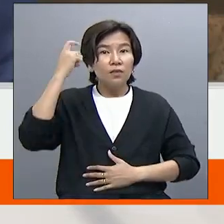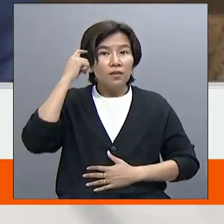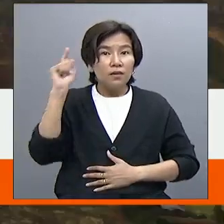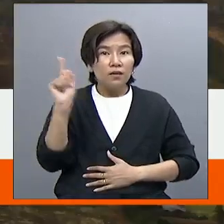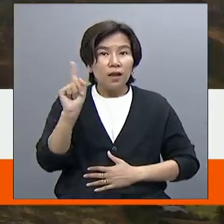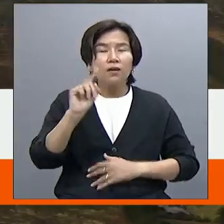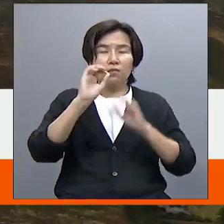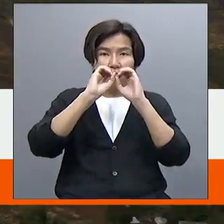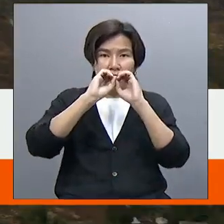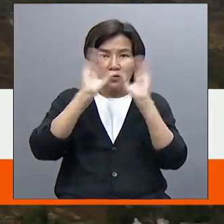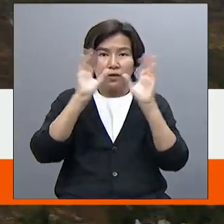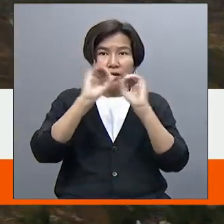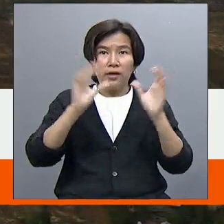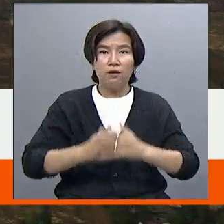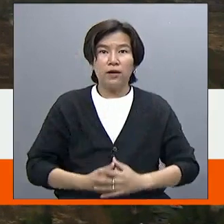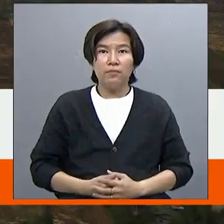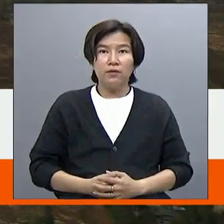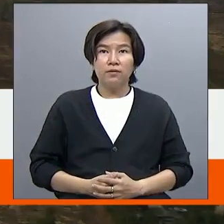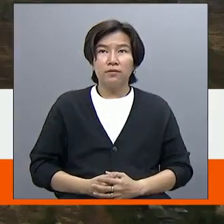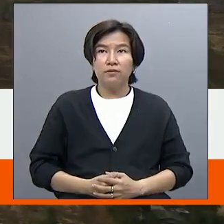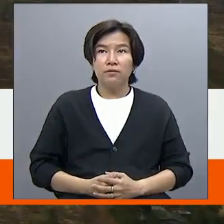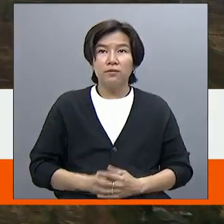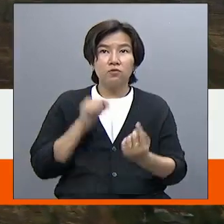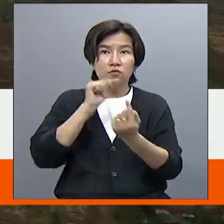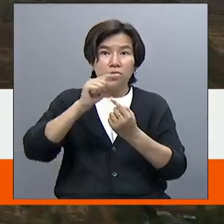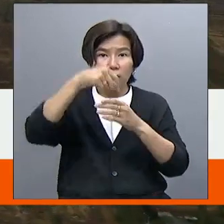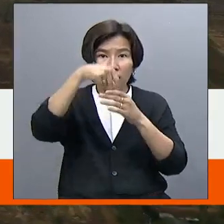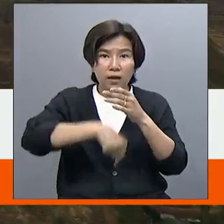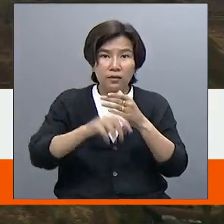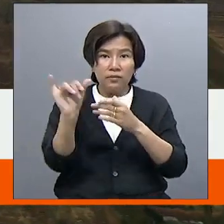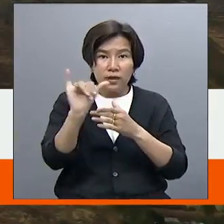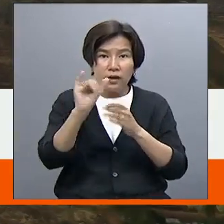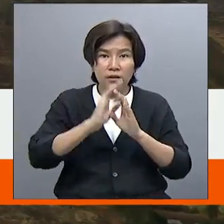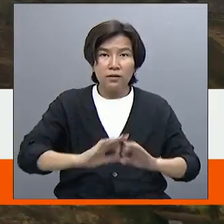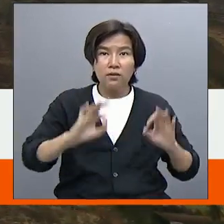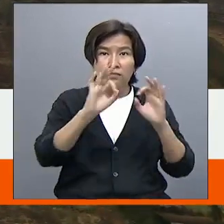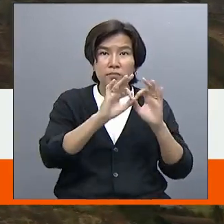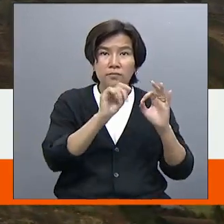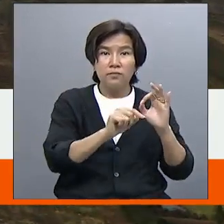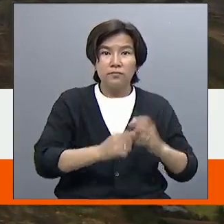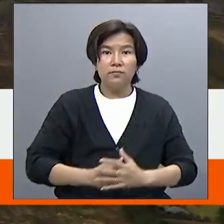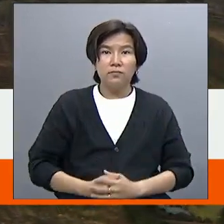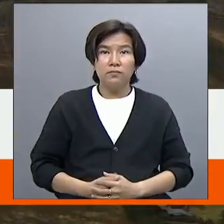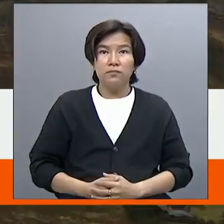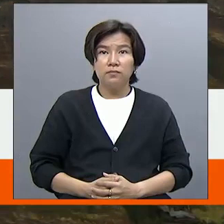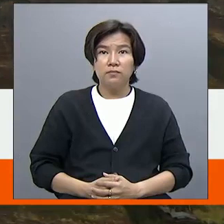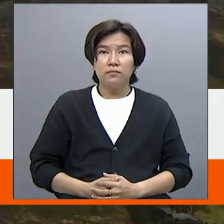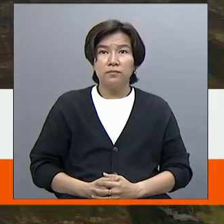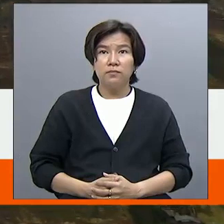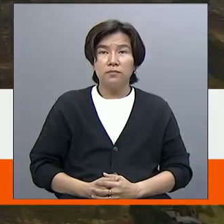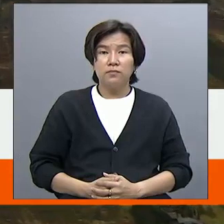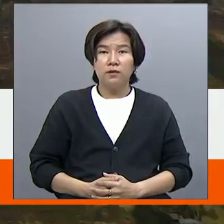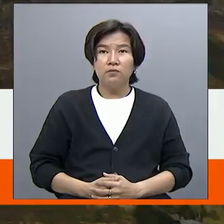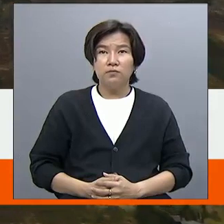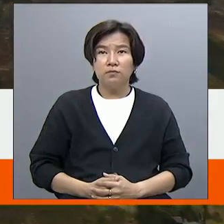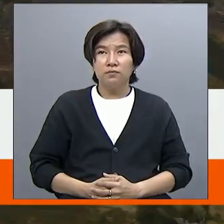เจนนะครับว่าจะประกาศกี่ไร่ยังไงซึ่งผมจัดกิจกรรมไปรายละเอียดไม่ได้แต่หลักการก็คือเป็นเป็นไปตามเกณฑ์เพราะเกณฑ์นั้นทำให้เรา